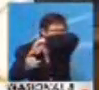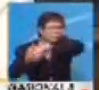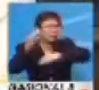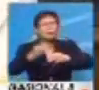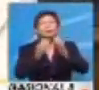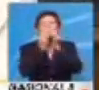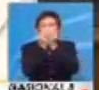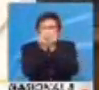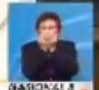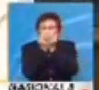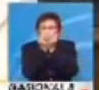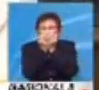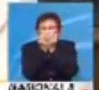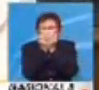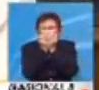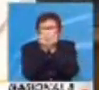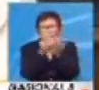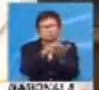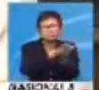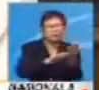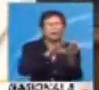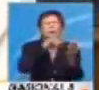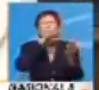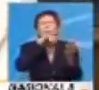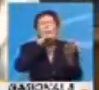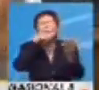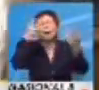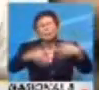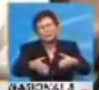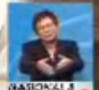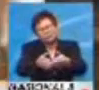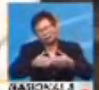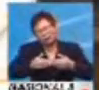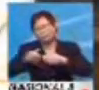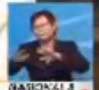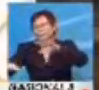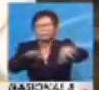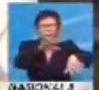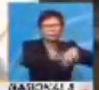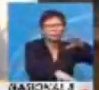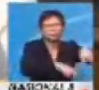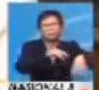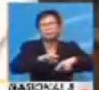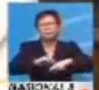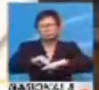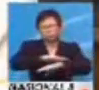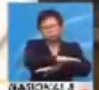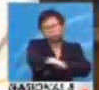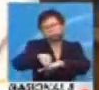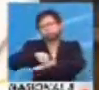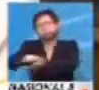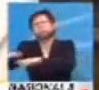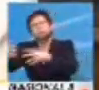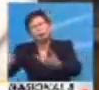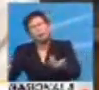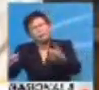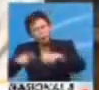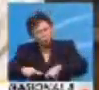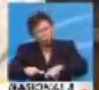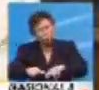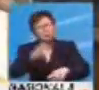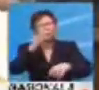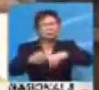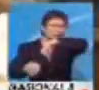tutup dia akan tercemar dengan kuman kemudian pegang itu pegang ini pencemaran atau pelaku tapi kalau di